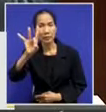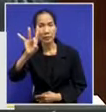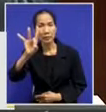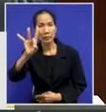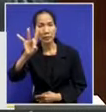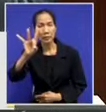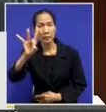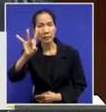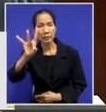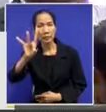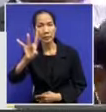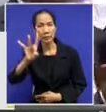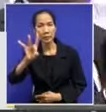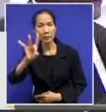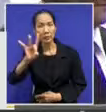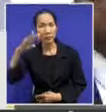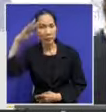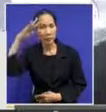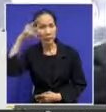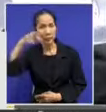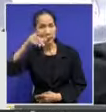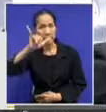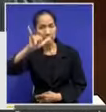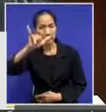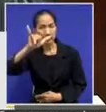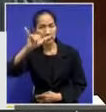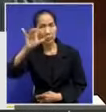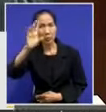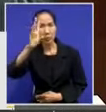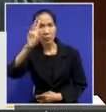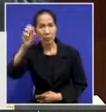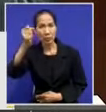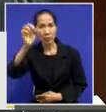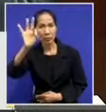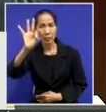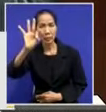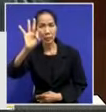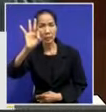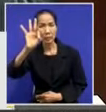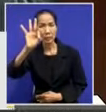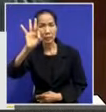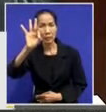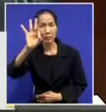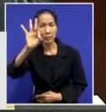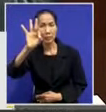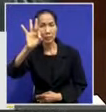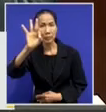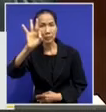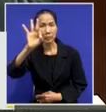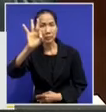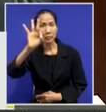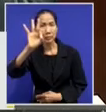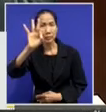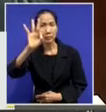ตปิตุเตชะ พลเอกประยุทธ์จันทร์โอชาครับ 619นายสาธิตเหล่าสุว